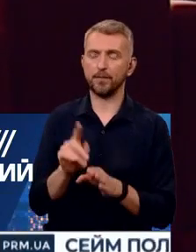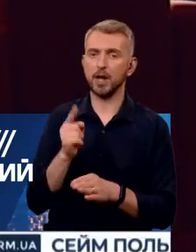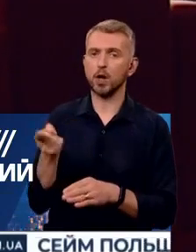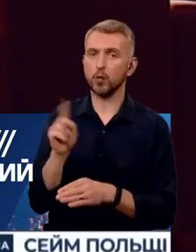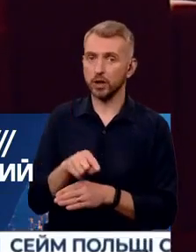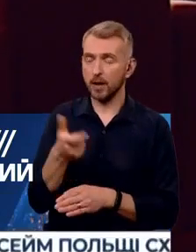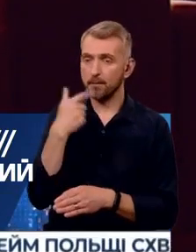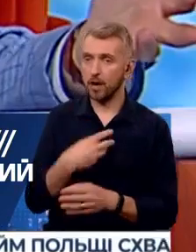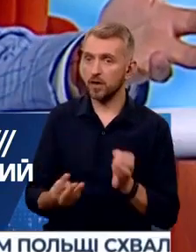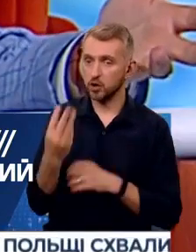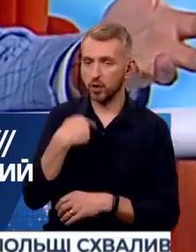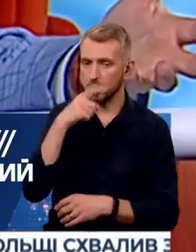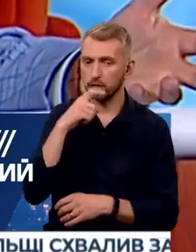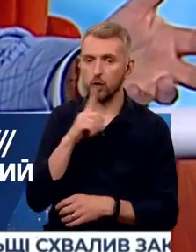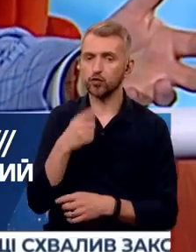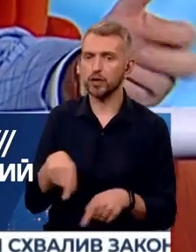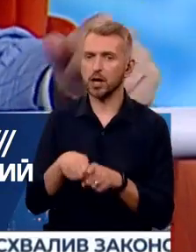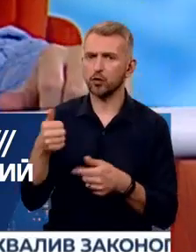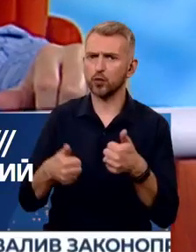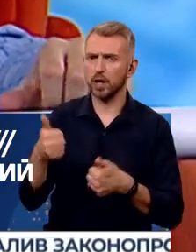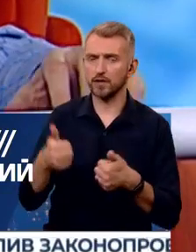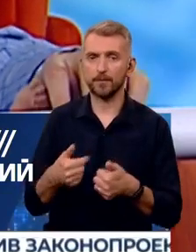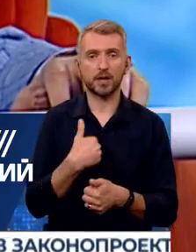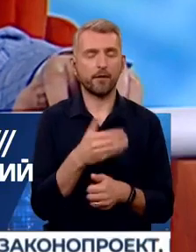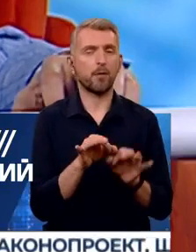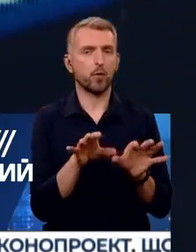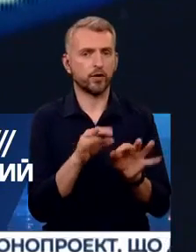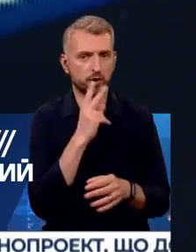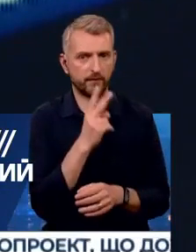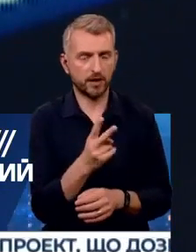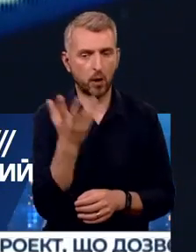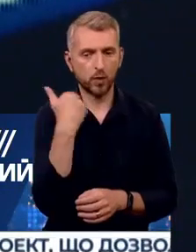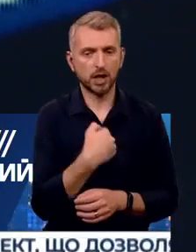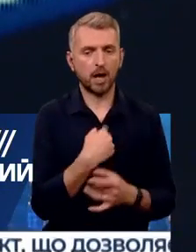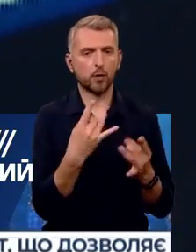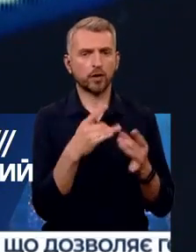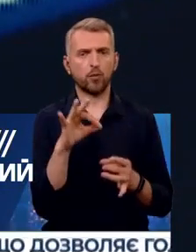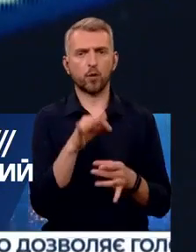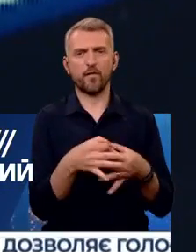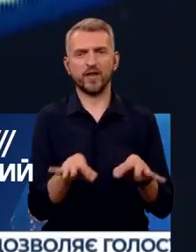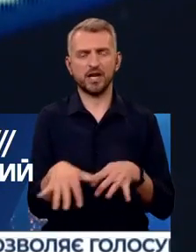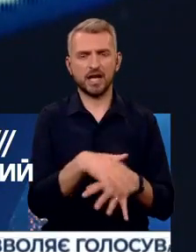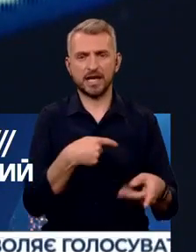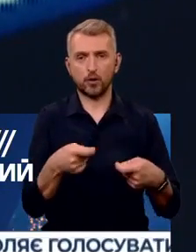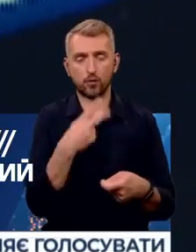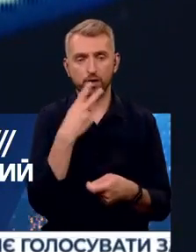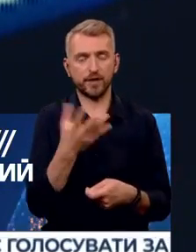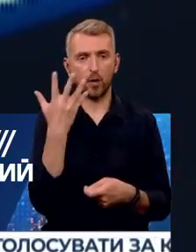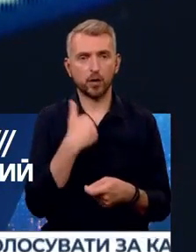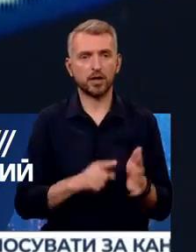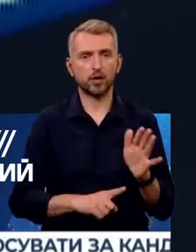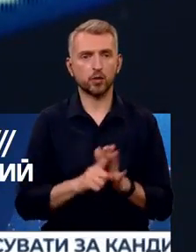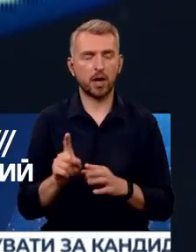тоді, пане Ляшко, я не розумію, що таке конкуренція. Я вам поясню. Дивіться, коли нам розказують про вільний ринок, подивіться, коли